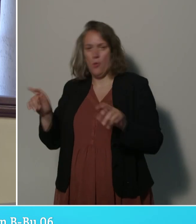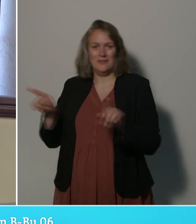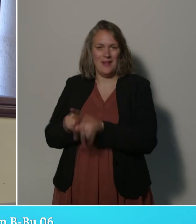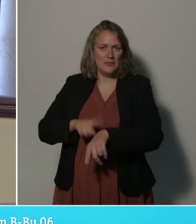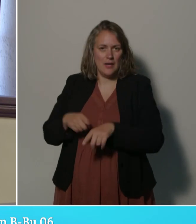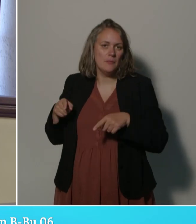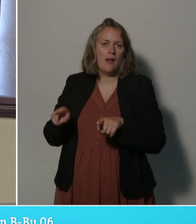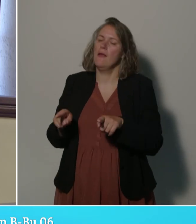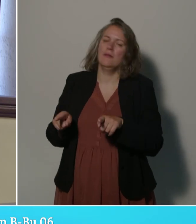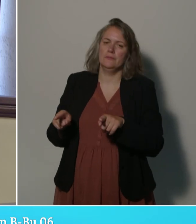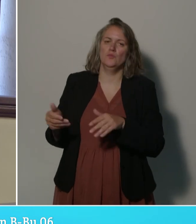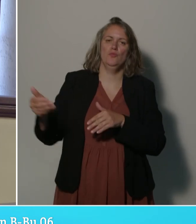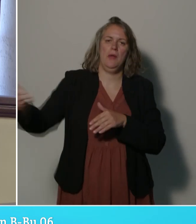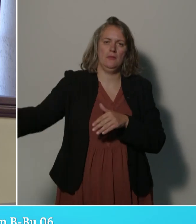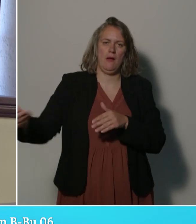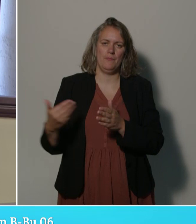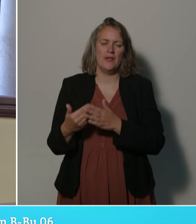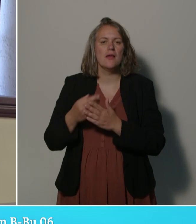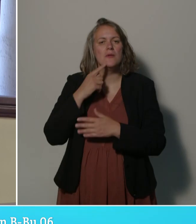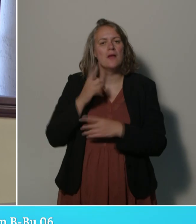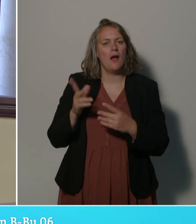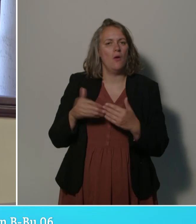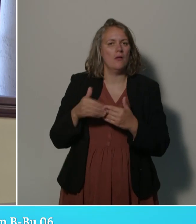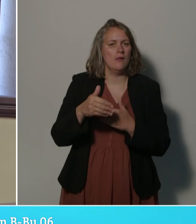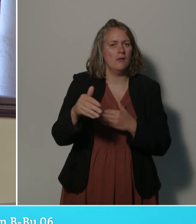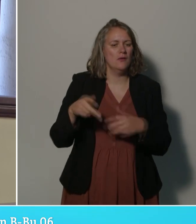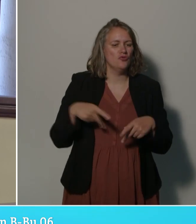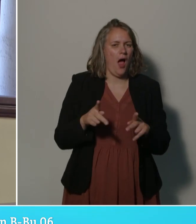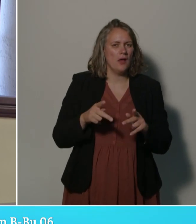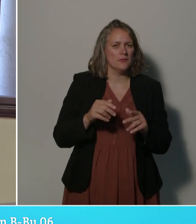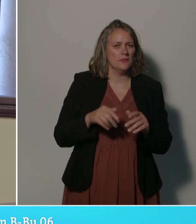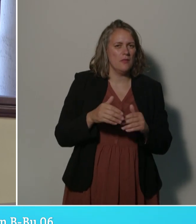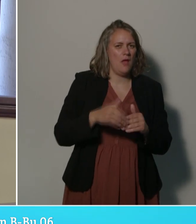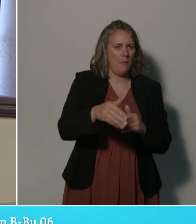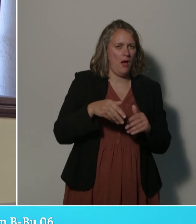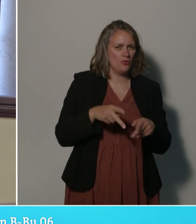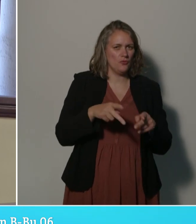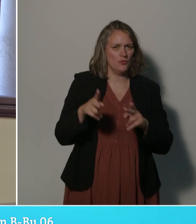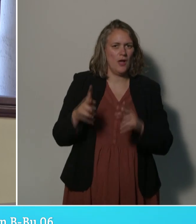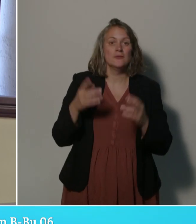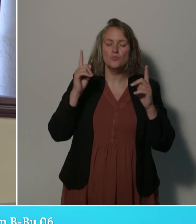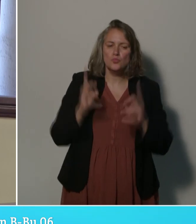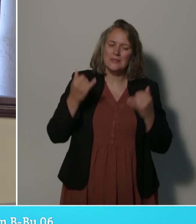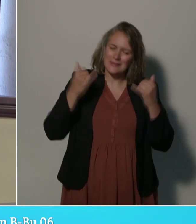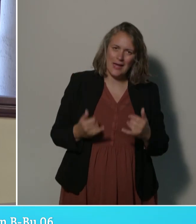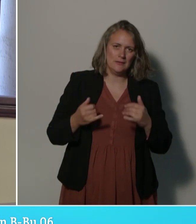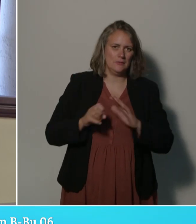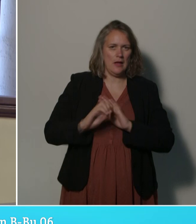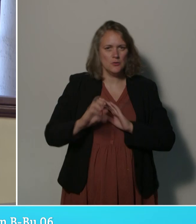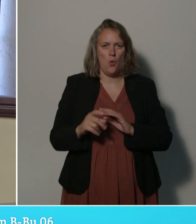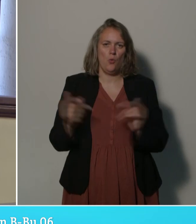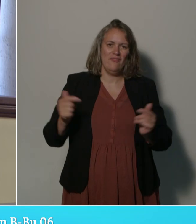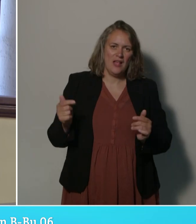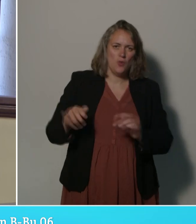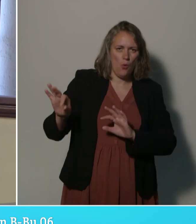aber Maßnahmen in den angrenzenden Straßen, die zwingend durchgeführt werden müssen und nicht bis